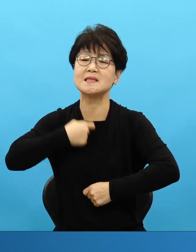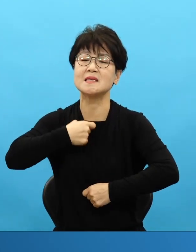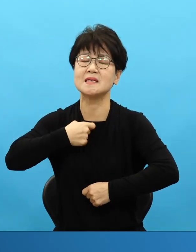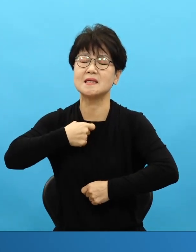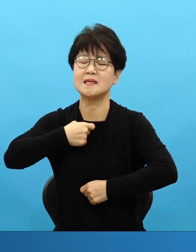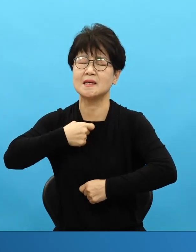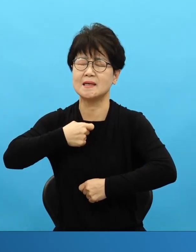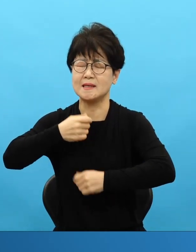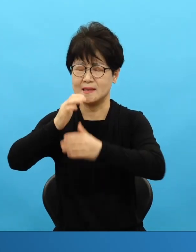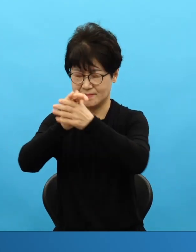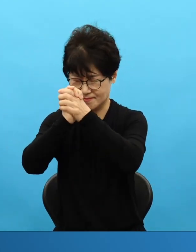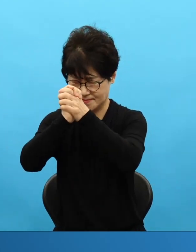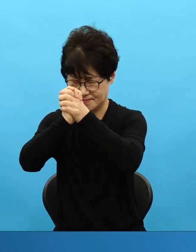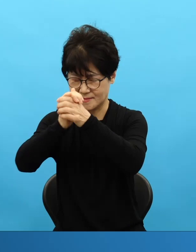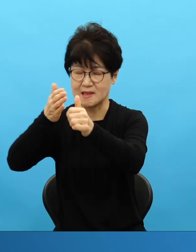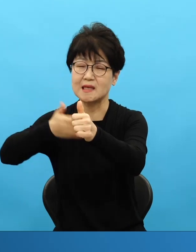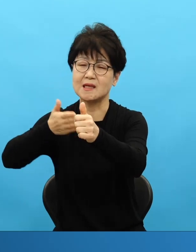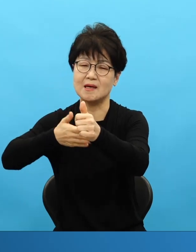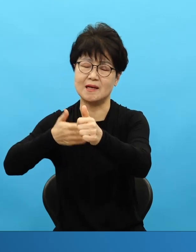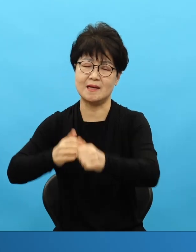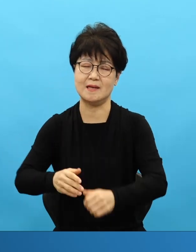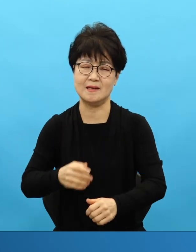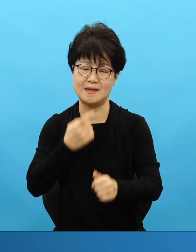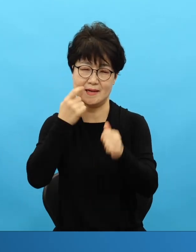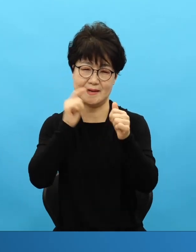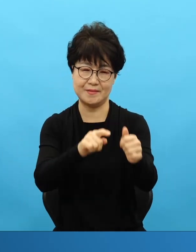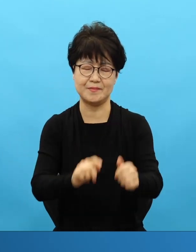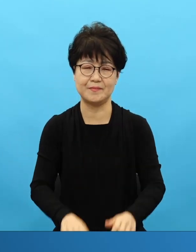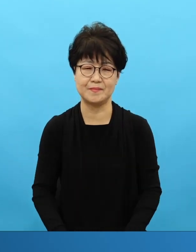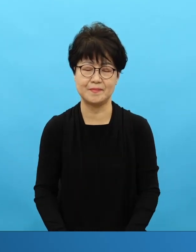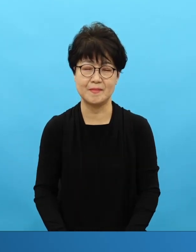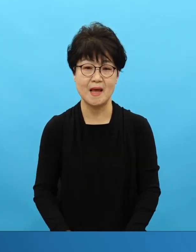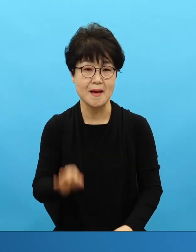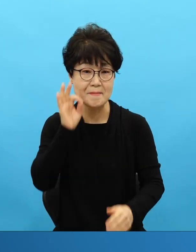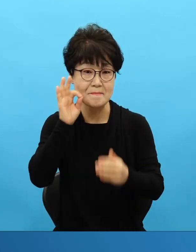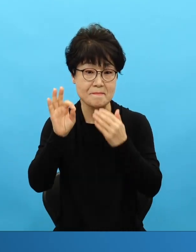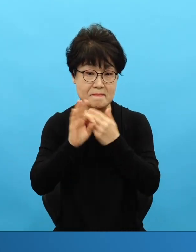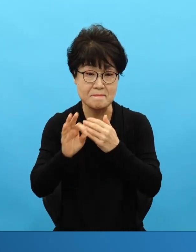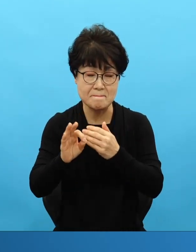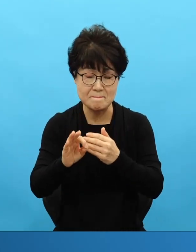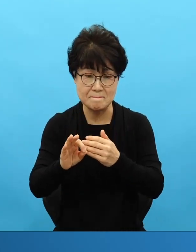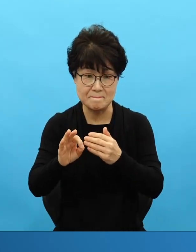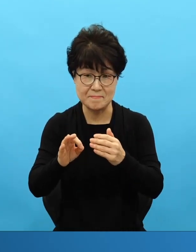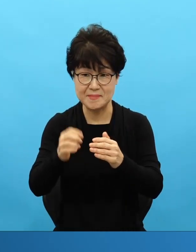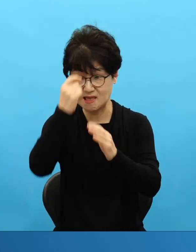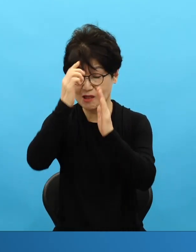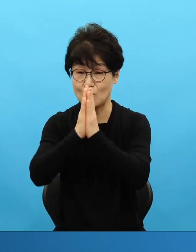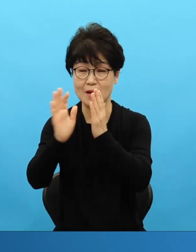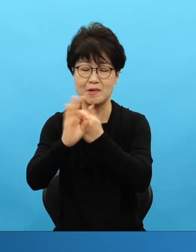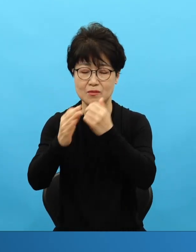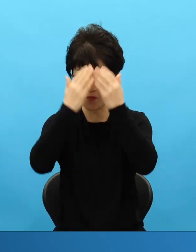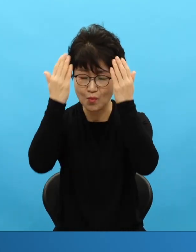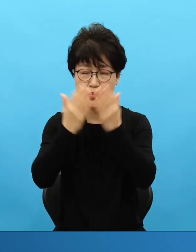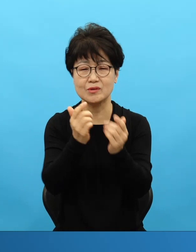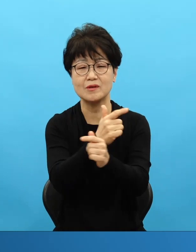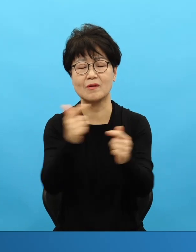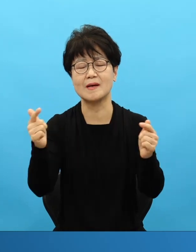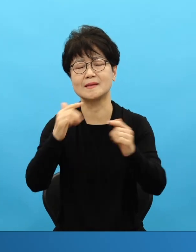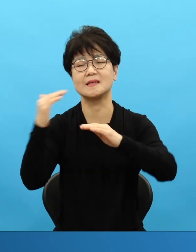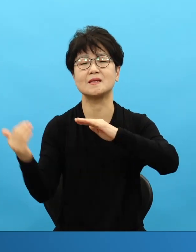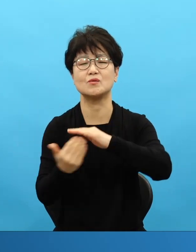그리하면 모든 것을 다해 주시라 했습니다. And everything else will be added unto you. 자, 기도 내용은 하나님